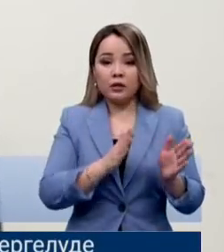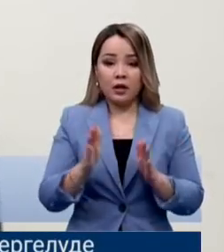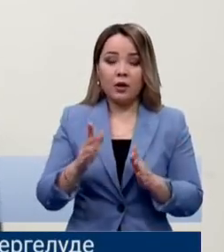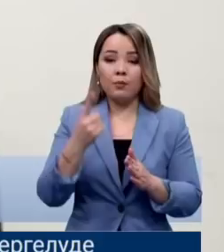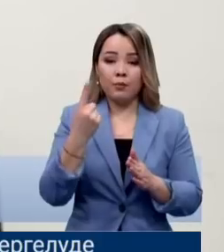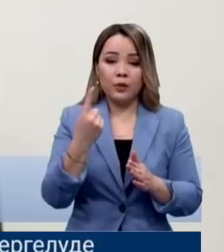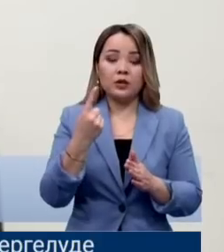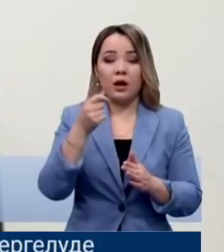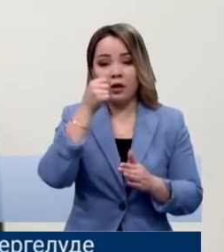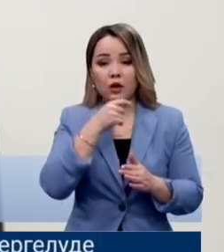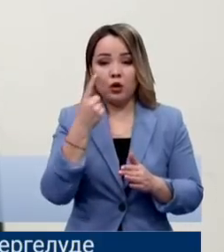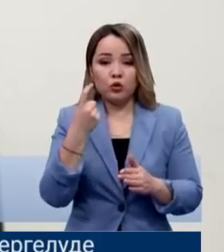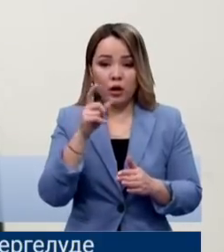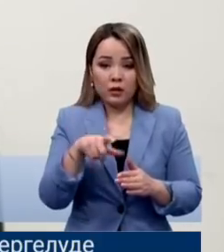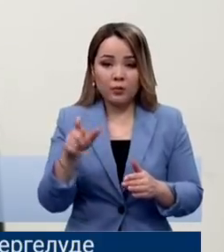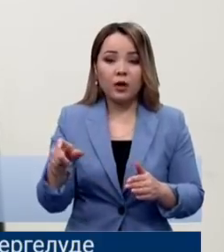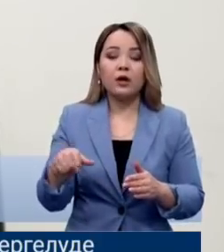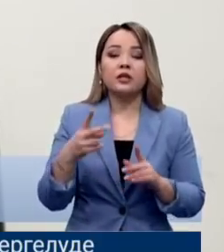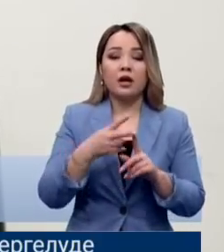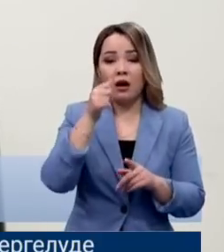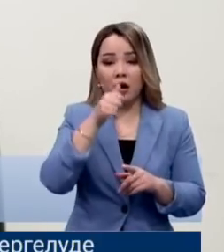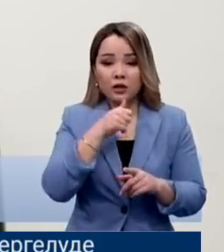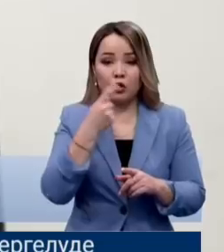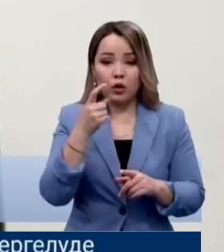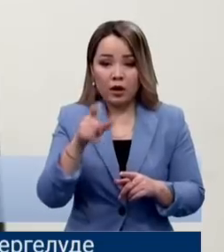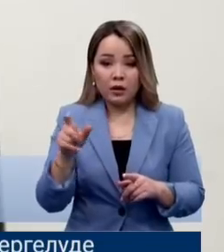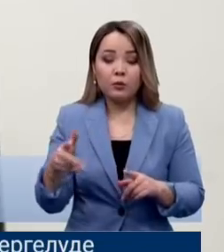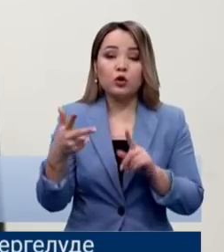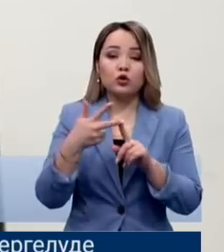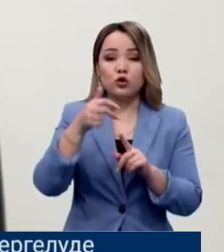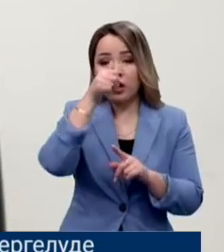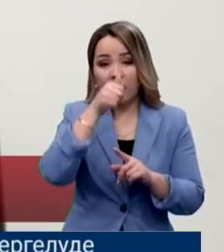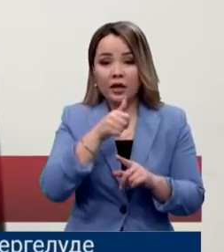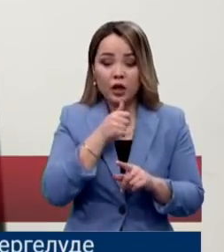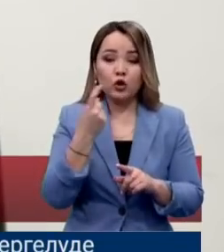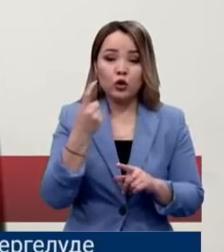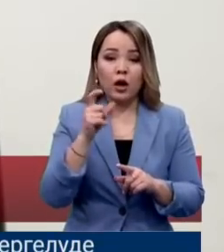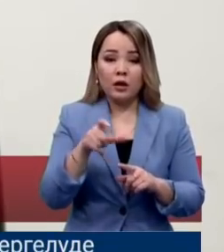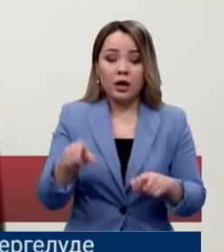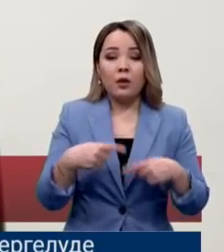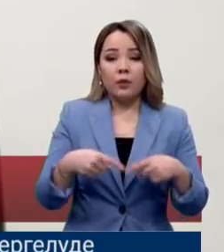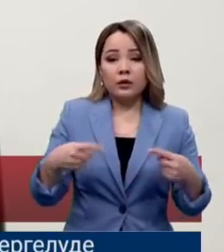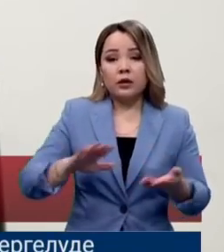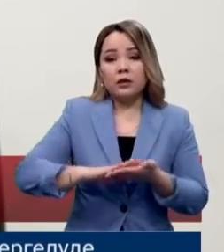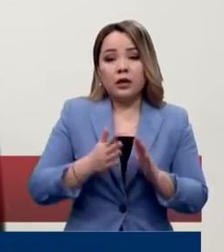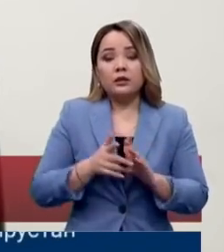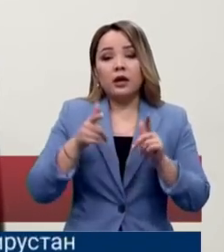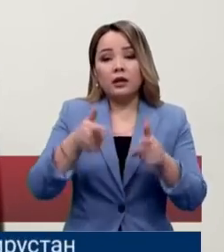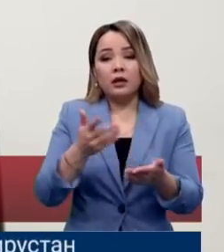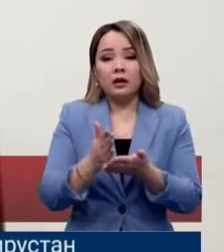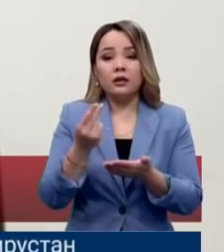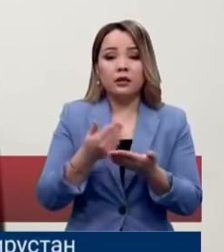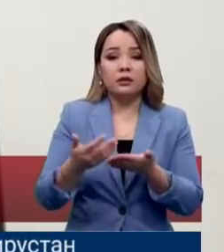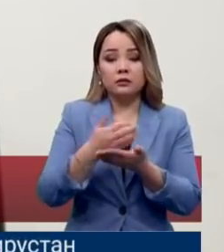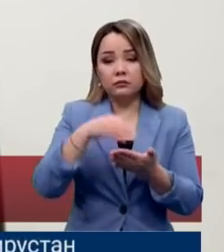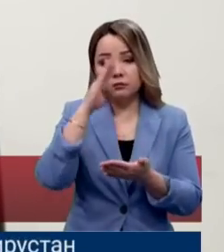бірінші айда 100 адамнан, екінші айда тағы 100 адамнан, үшінші айда тағы 100 адамнан түсетін жағдайлар көп кездесе бермейді қарапайым жаңағы ақша